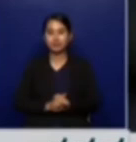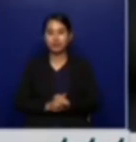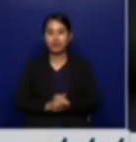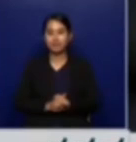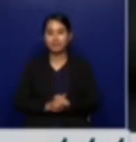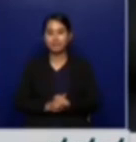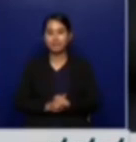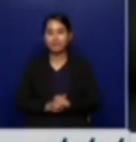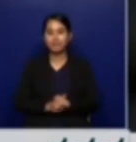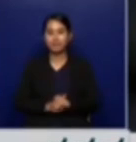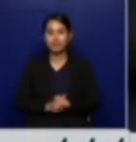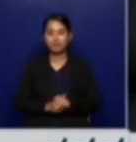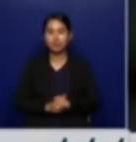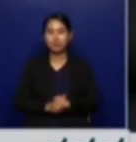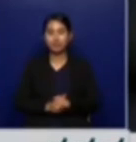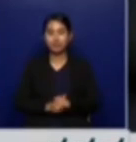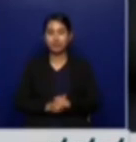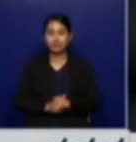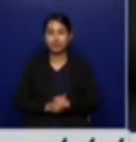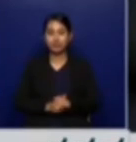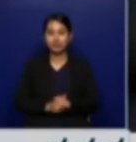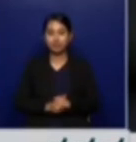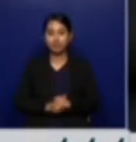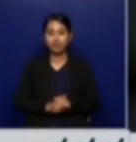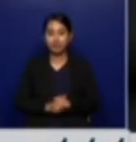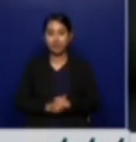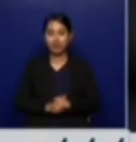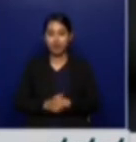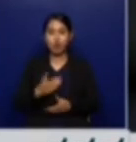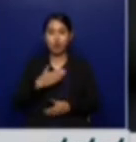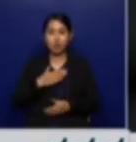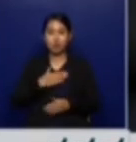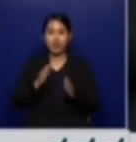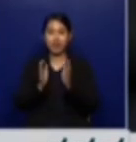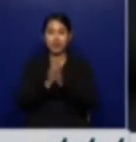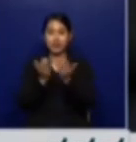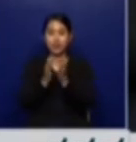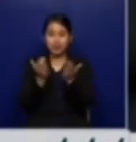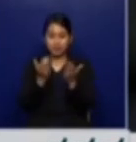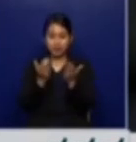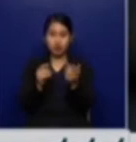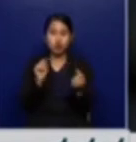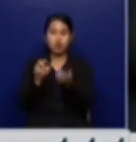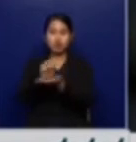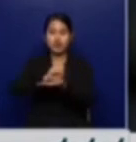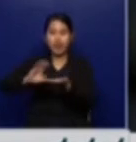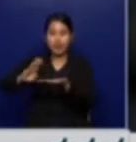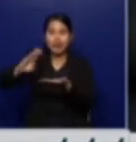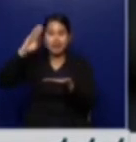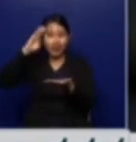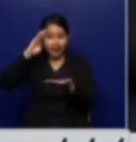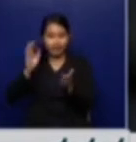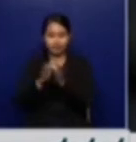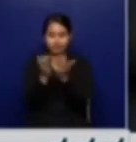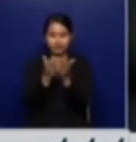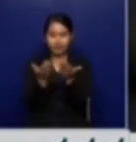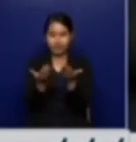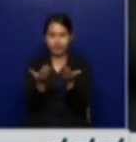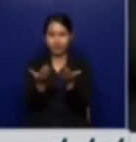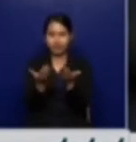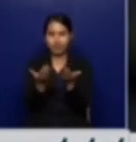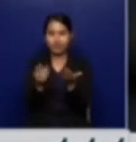ครับผมมีโอกาสดูเอกสารของสถาบันพระปกเกล้าเอกสารเชิงวิชาการนะครับ